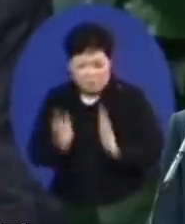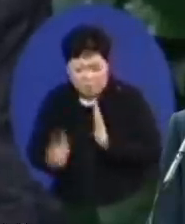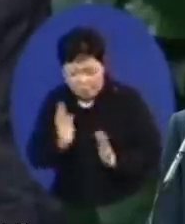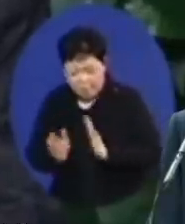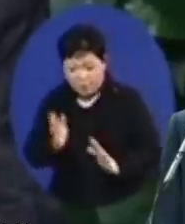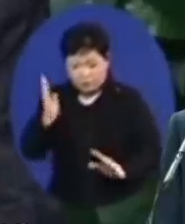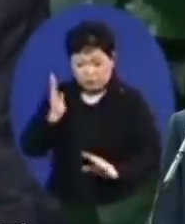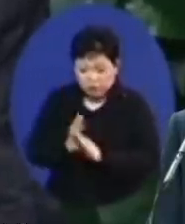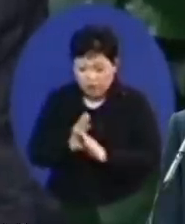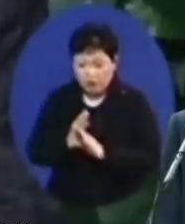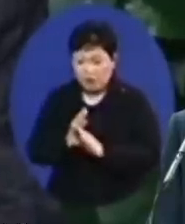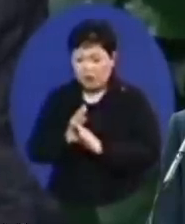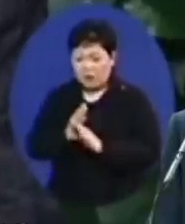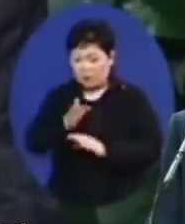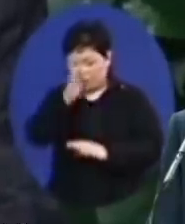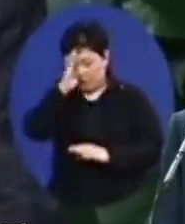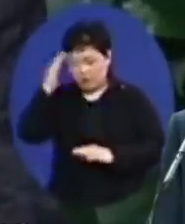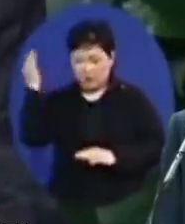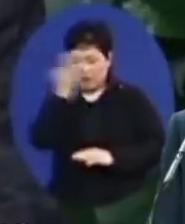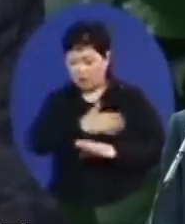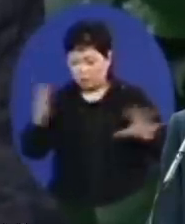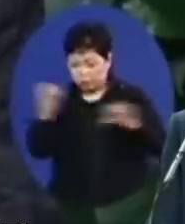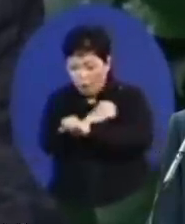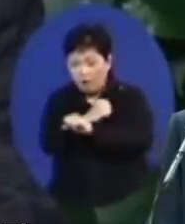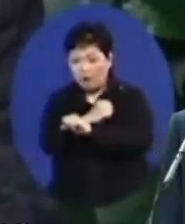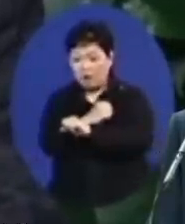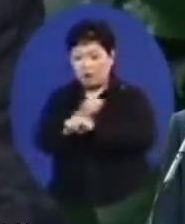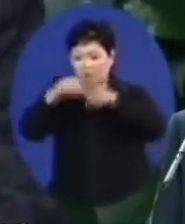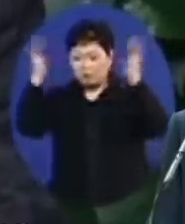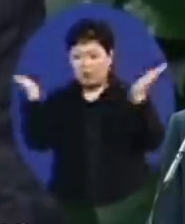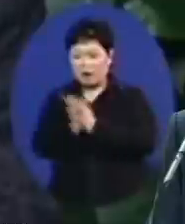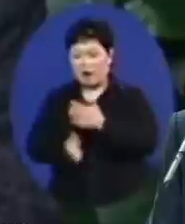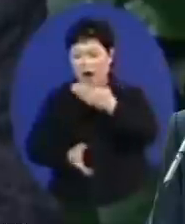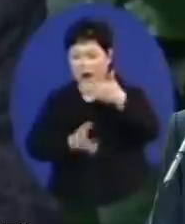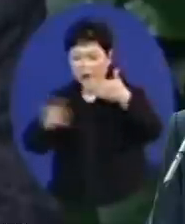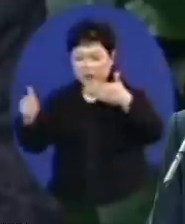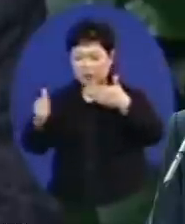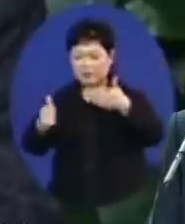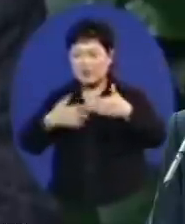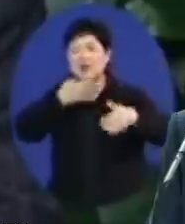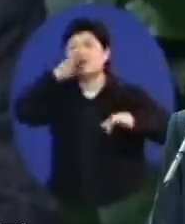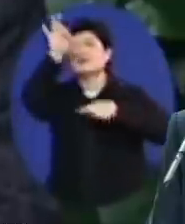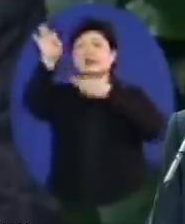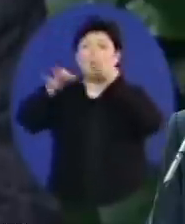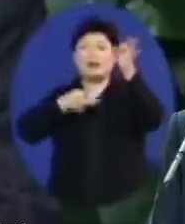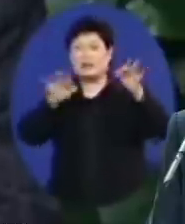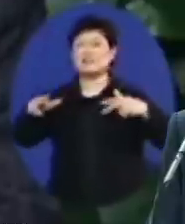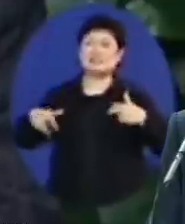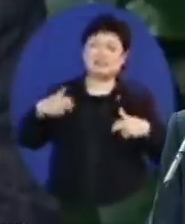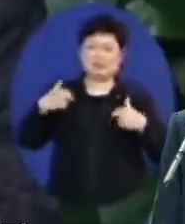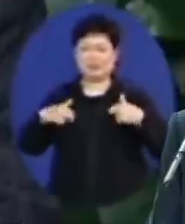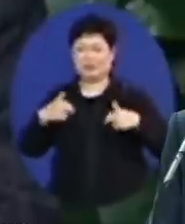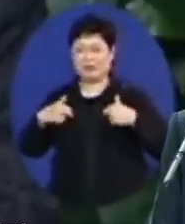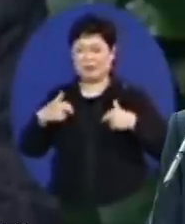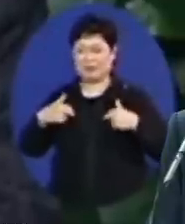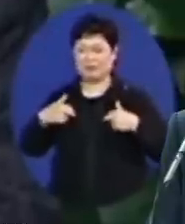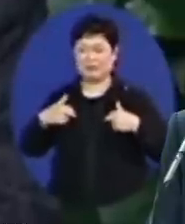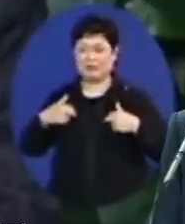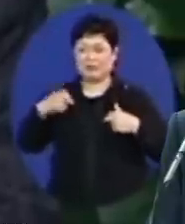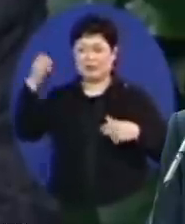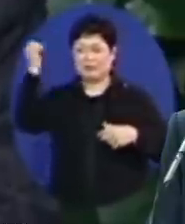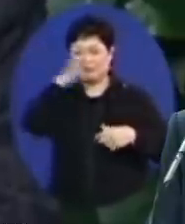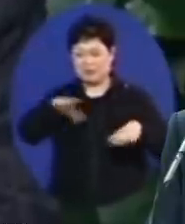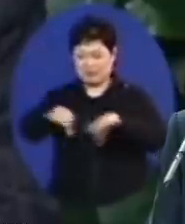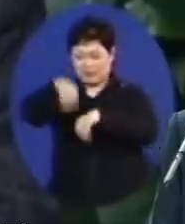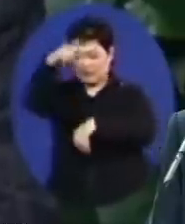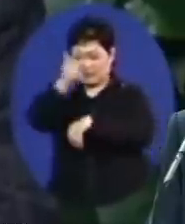병이 깨끗이 나왔거든요. 다 놀라서 호함을 치고 즐거워하며 그냥 제사장에